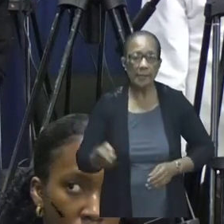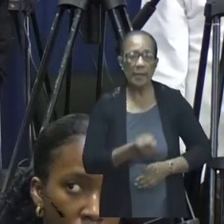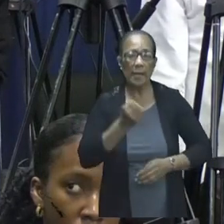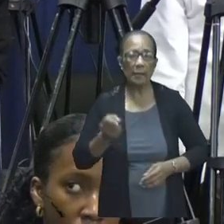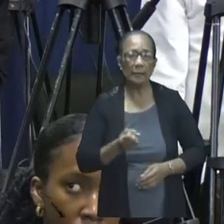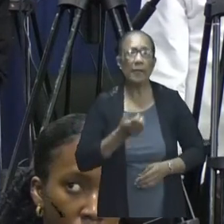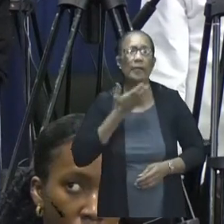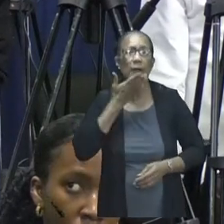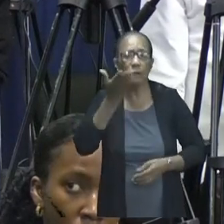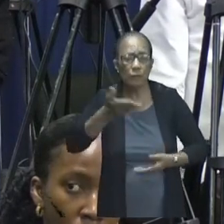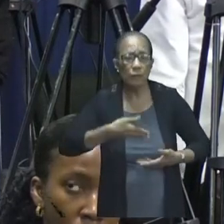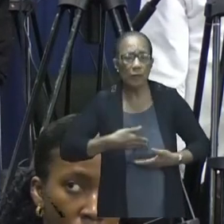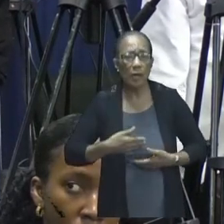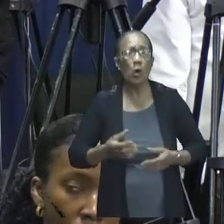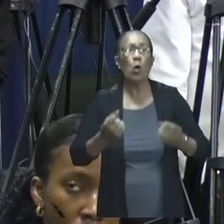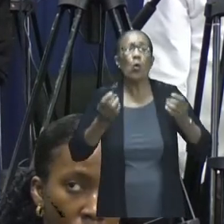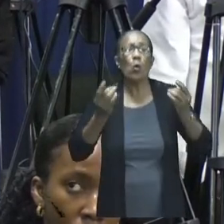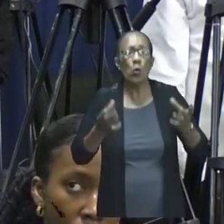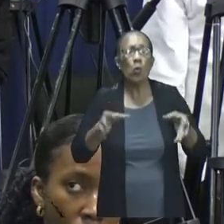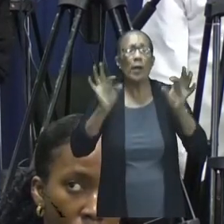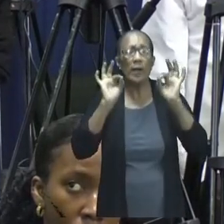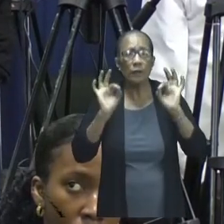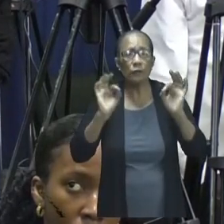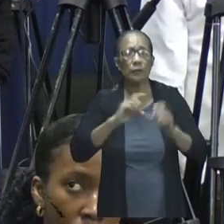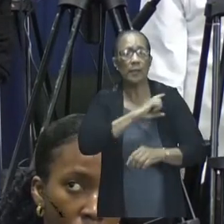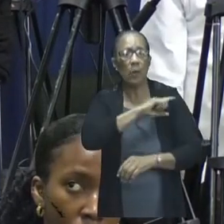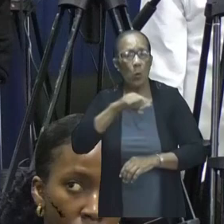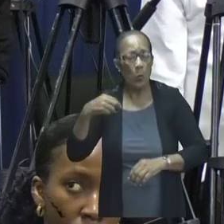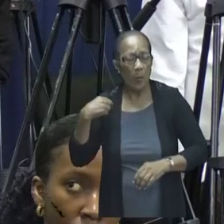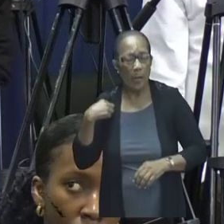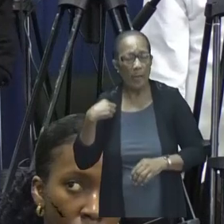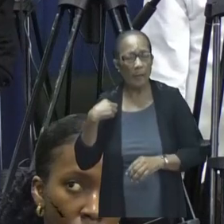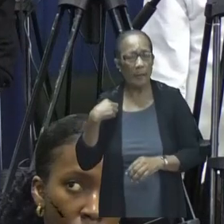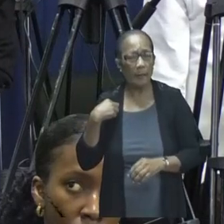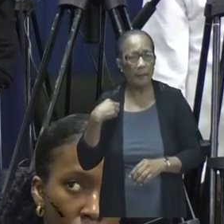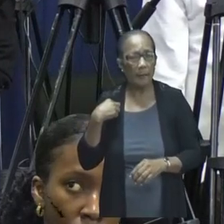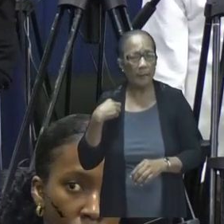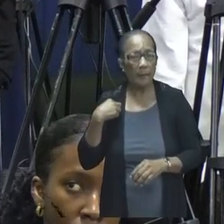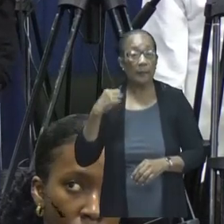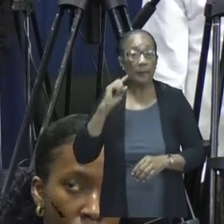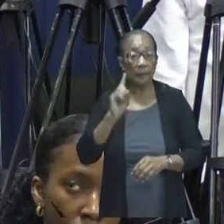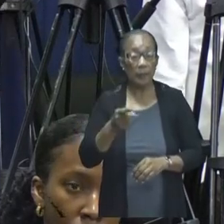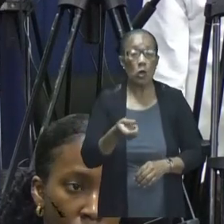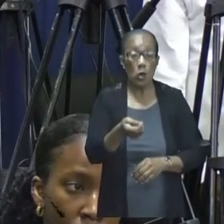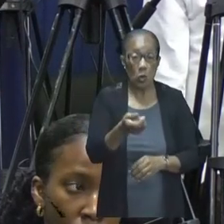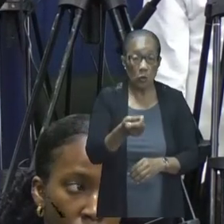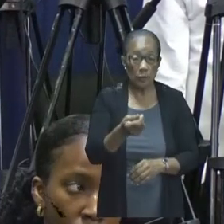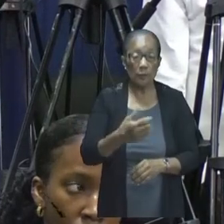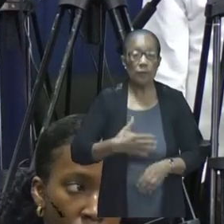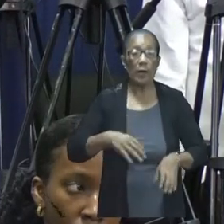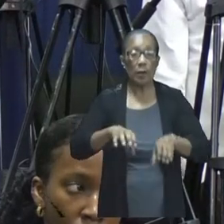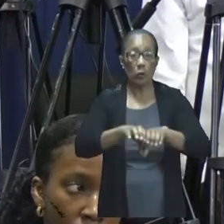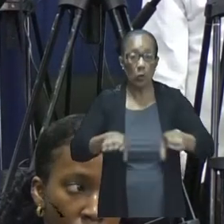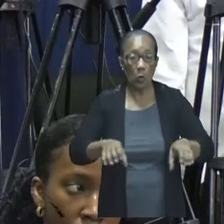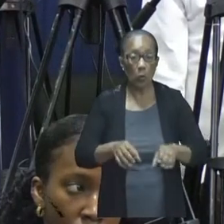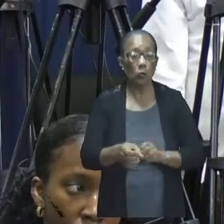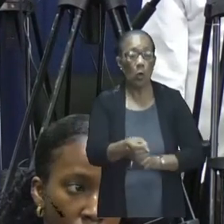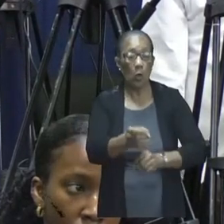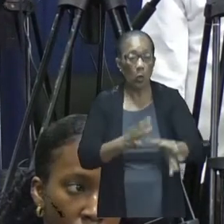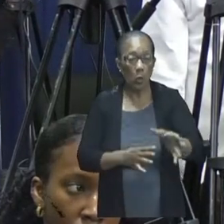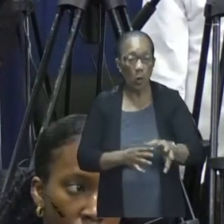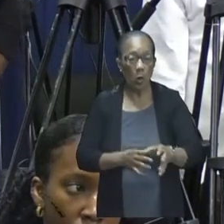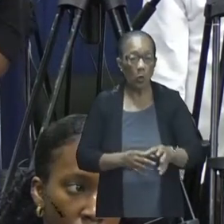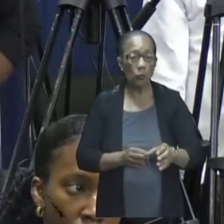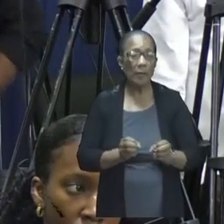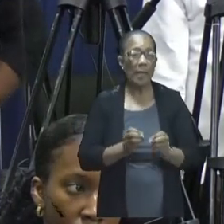hoe efficiënt we de in de pester van hun god exporteur kunnen verdienen